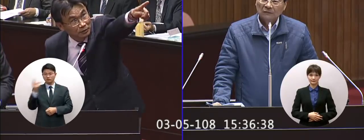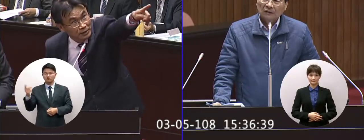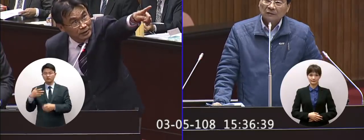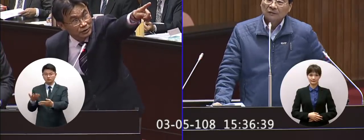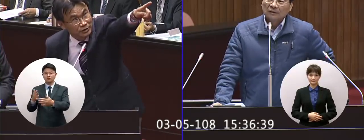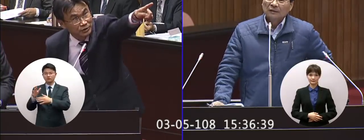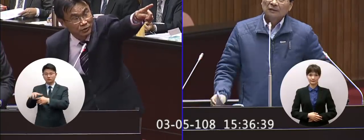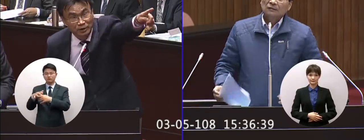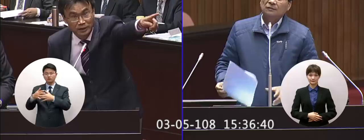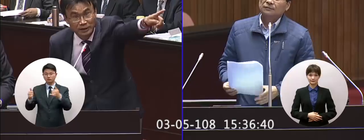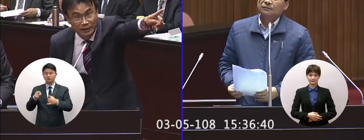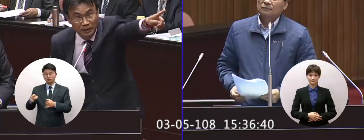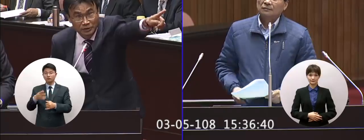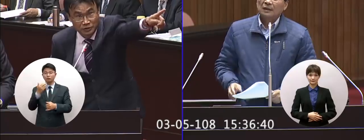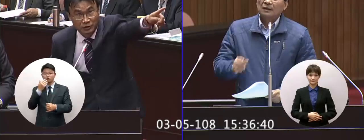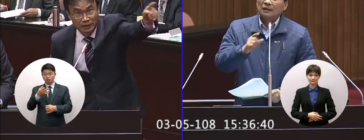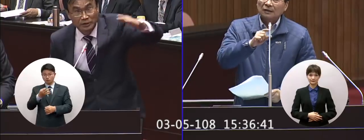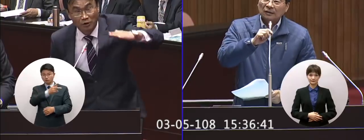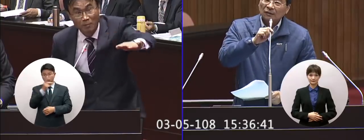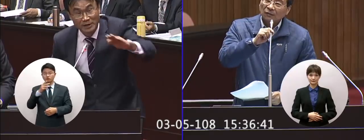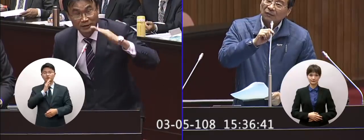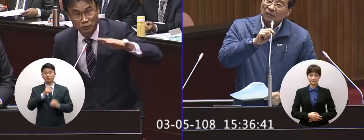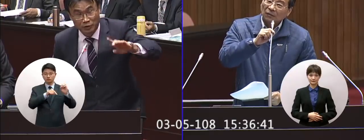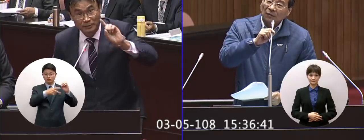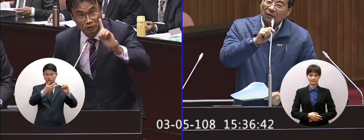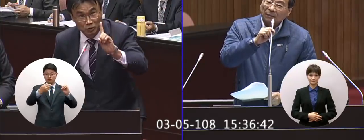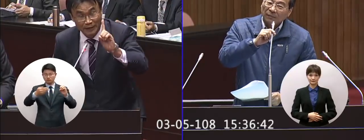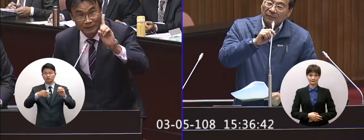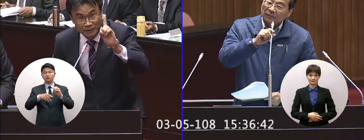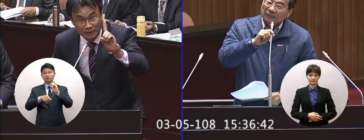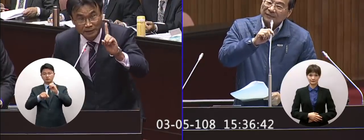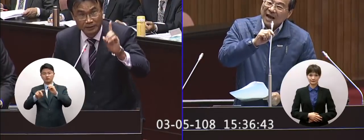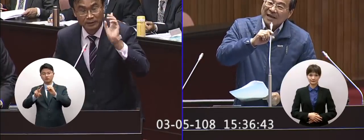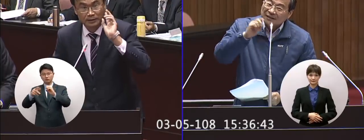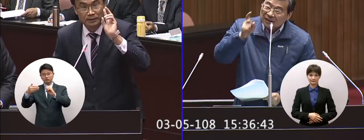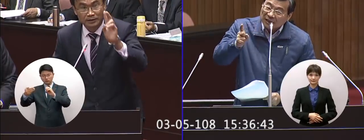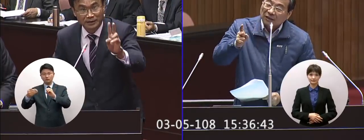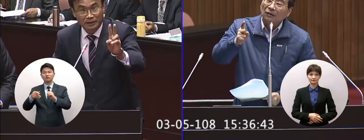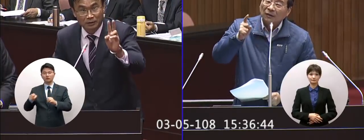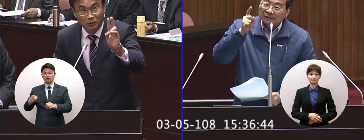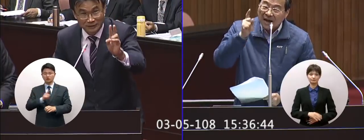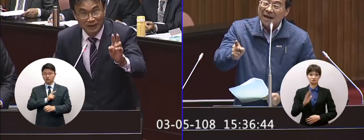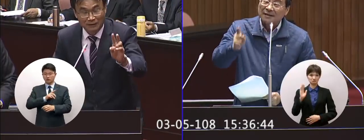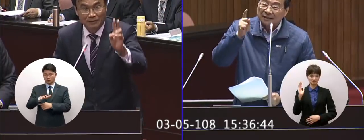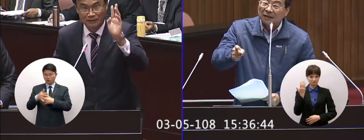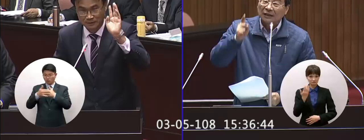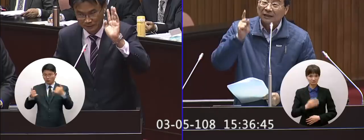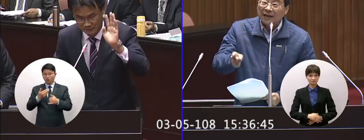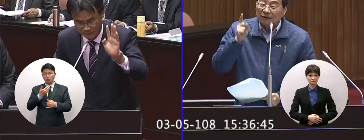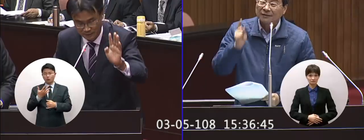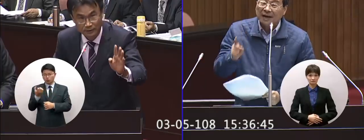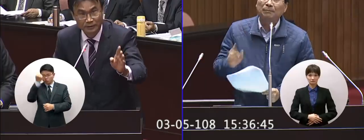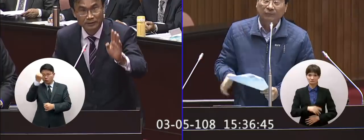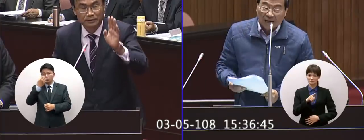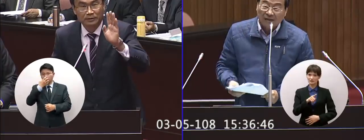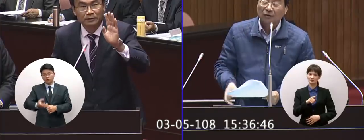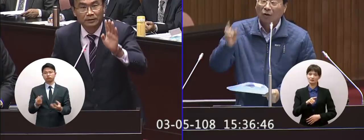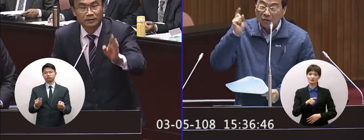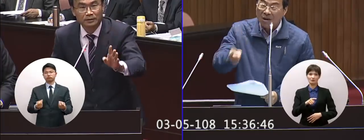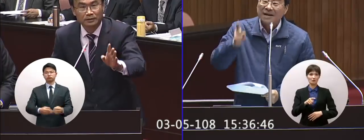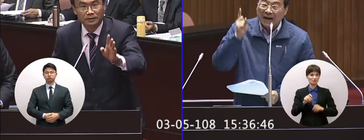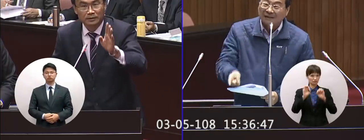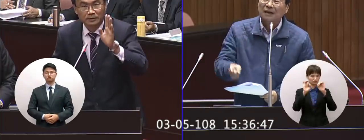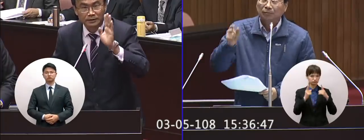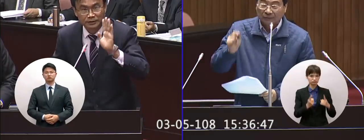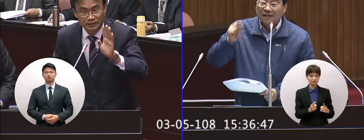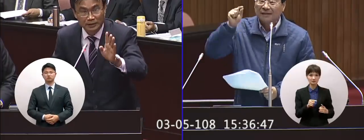的都是拿到0.79或1.29，农民的权益没有受改变，这第一个。 但是，但是你调降补贴息，